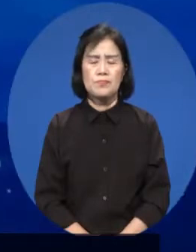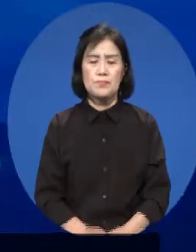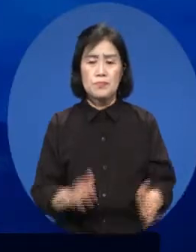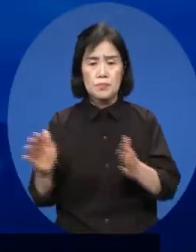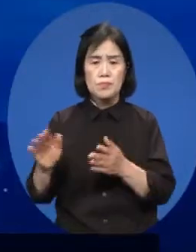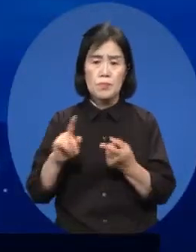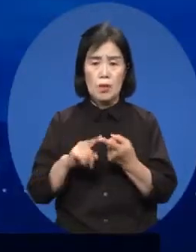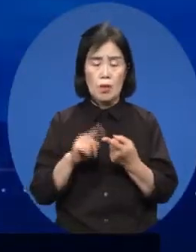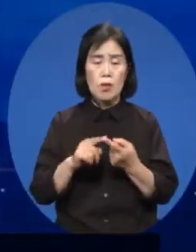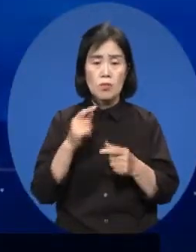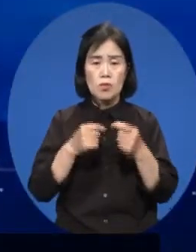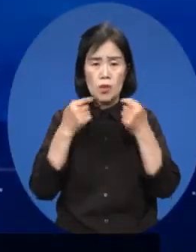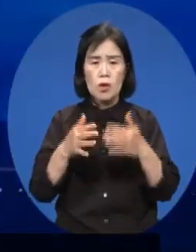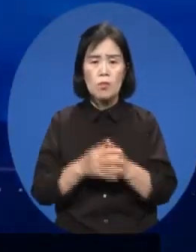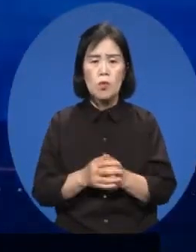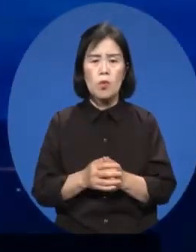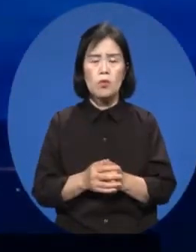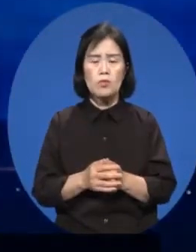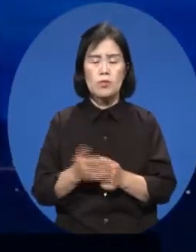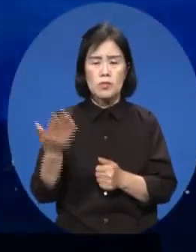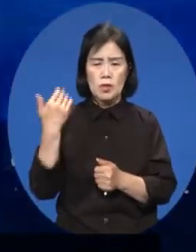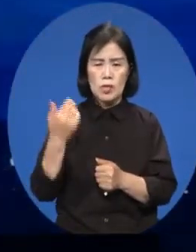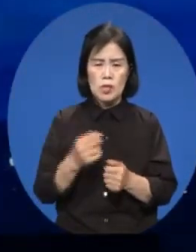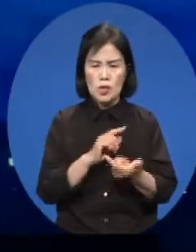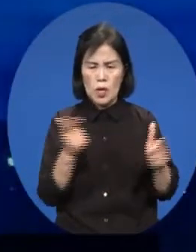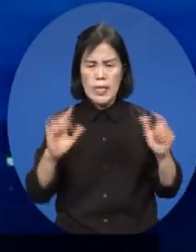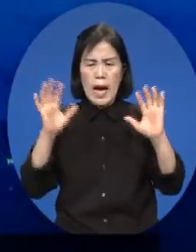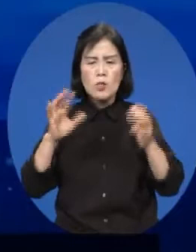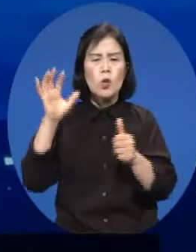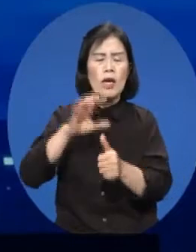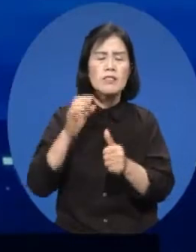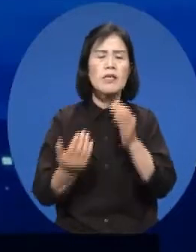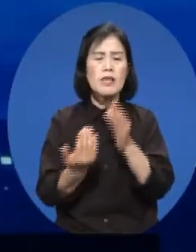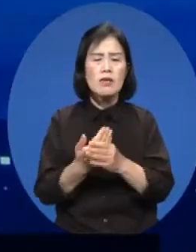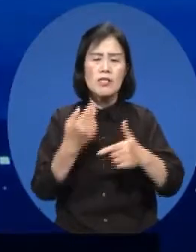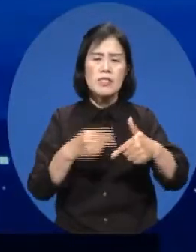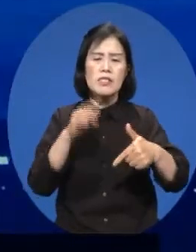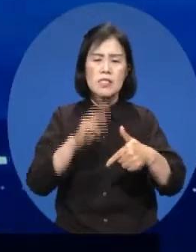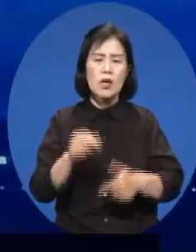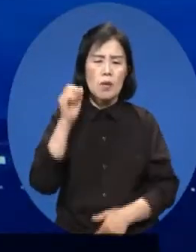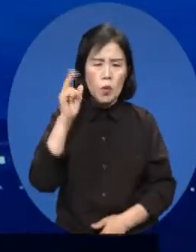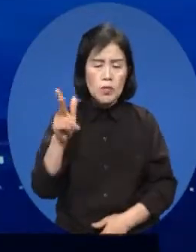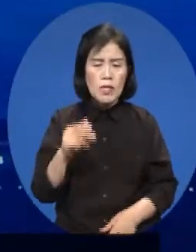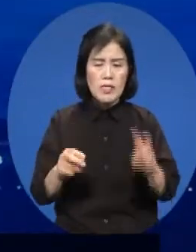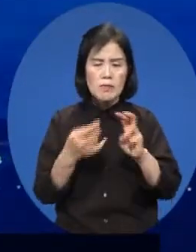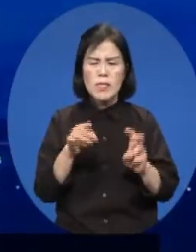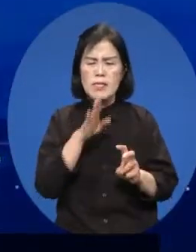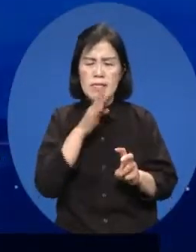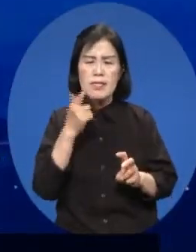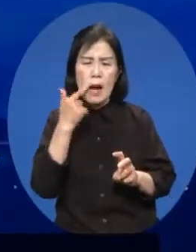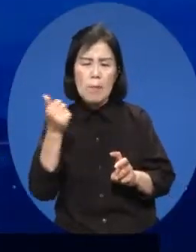부분을 좀 받을 것 같습니다 계속해서 저희가 전해드리고 있는 여러가지 아동학대 사건 인천의 한 모텔에서 20대 친구가